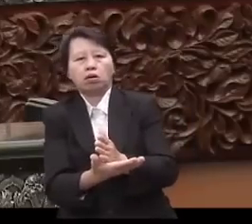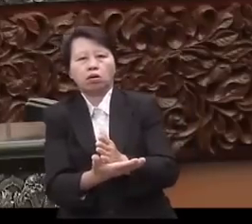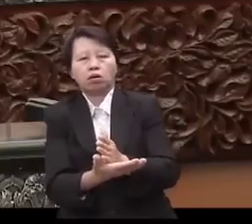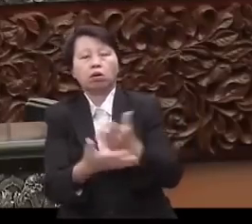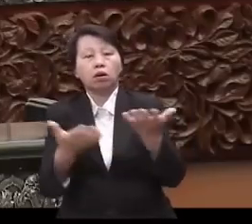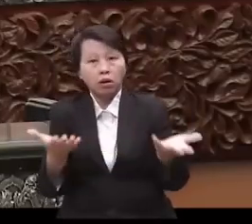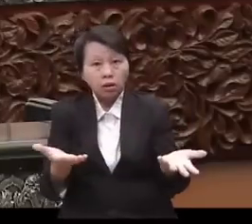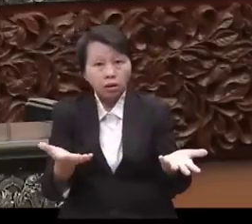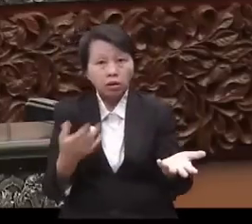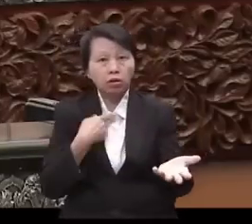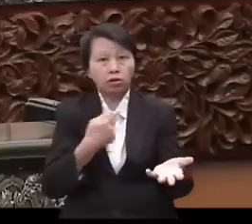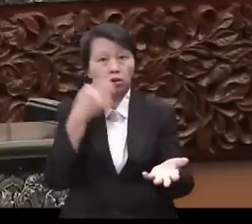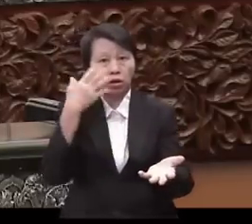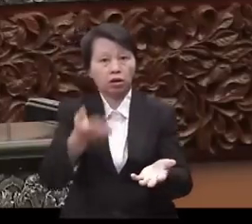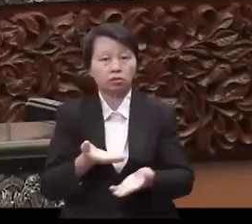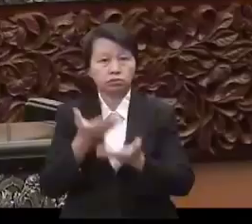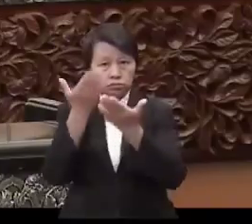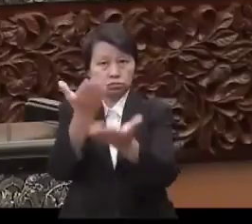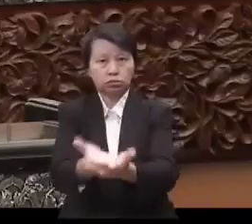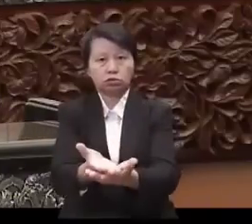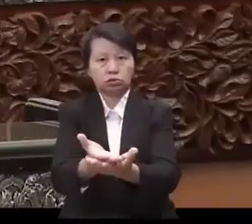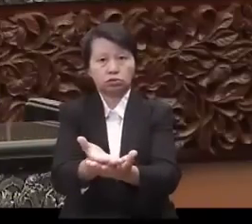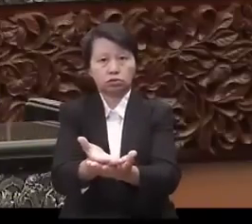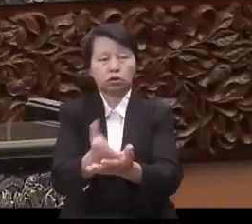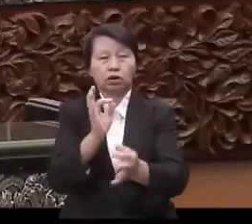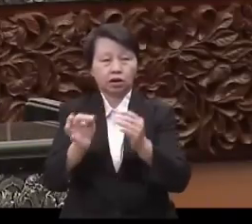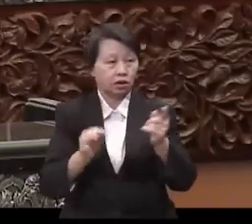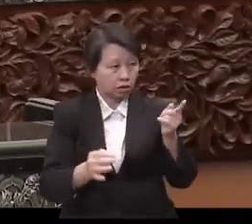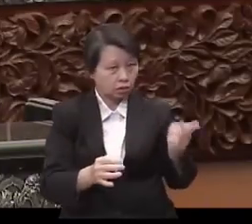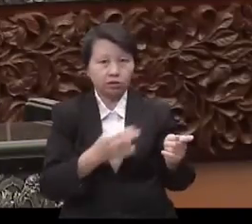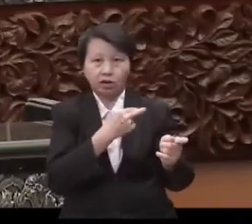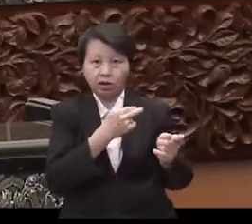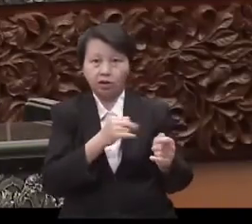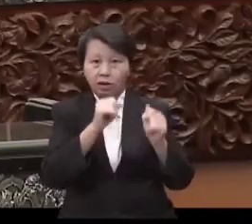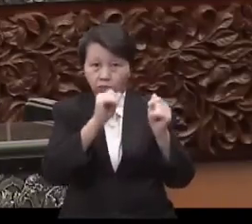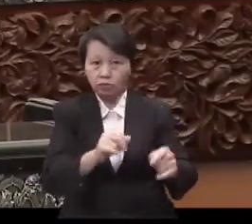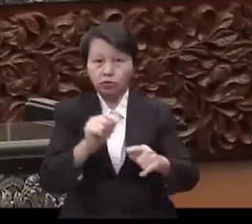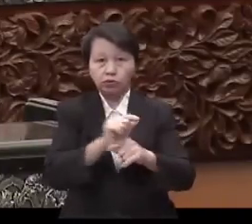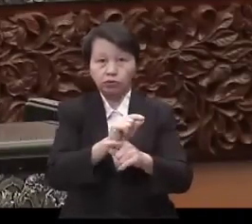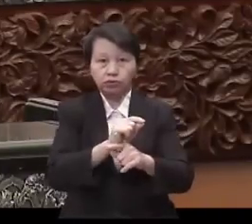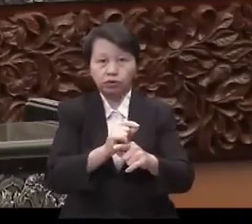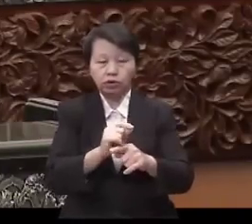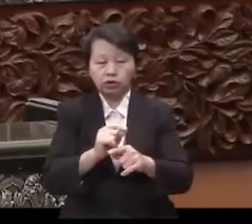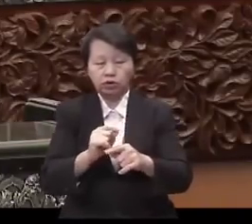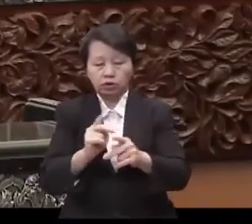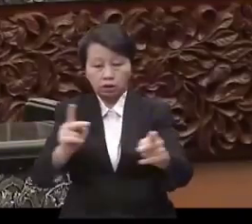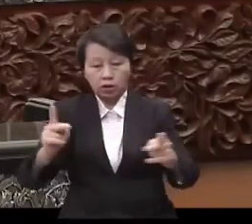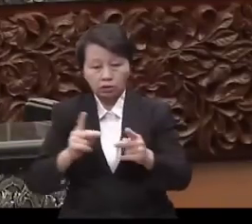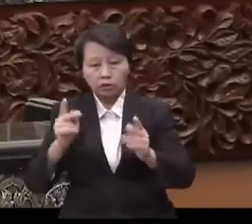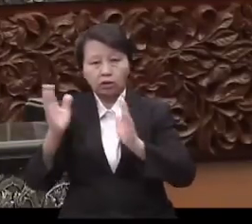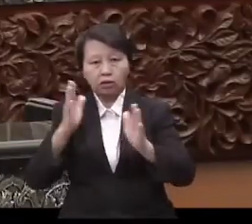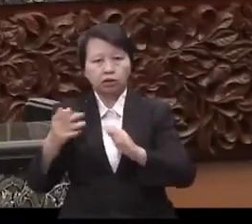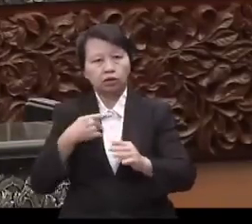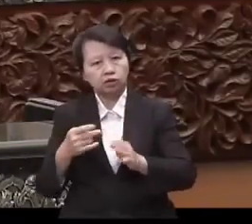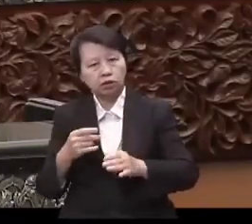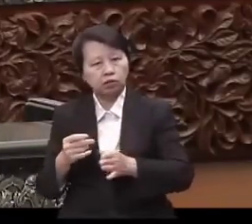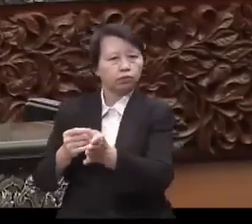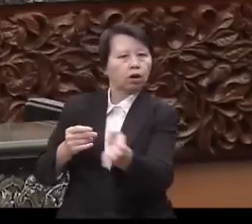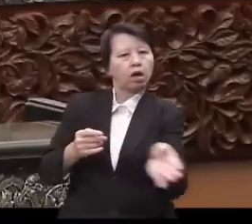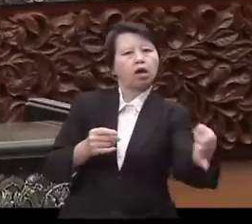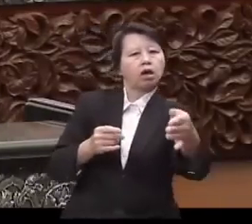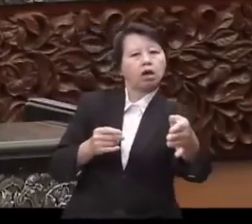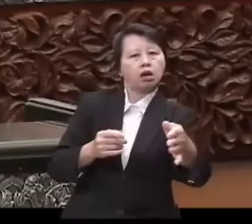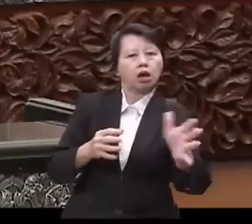Jadi apakah kita akan mencadangkan supaya kalau dia mampu untuk menggunakan kawasan kita, kita kena ambil juga kawasan dia